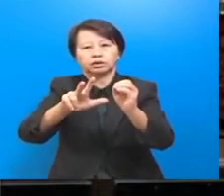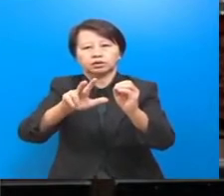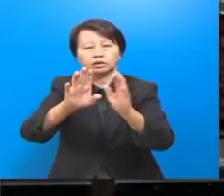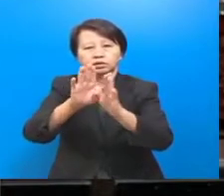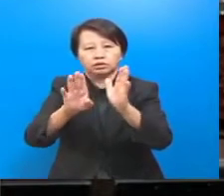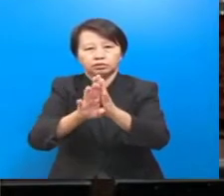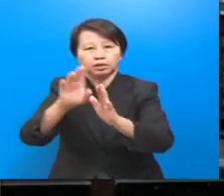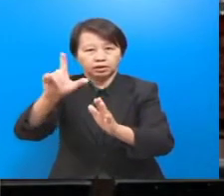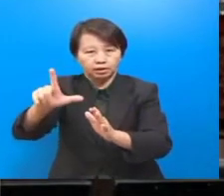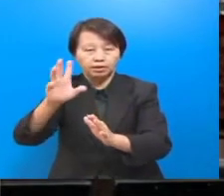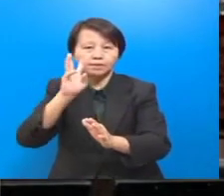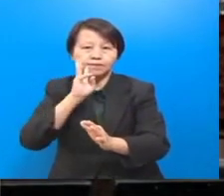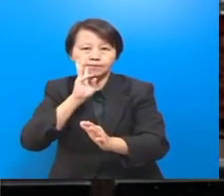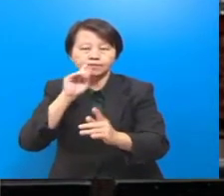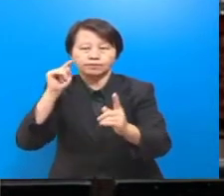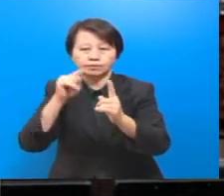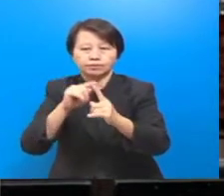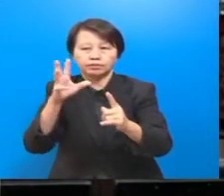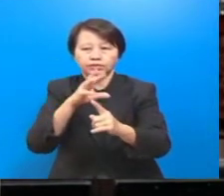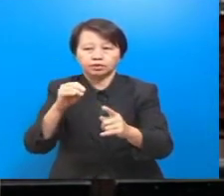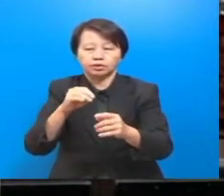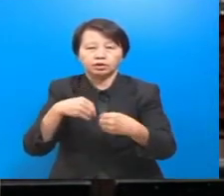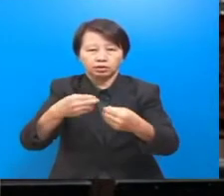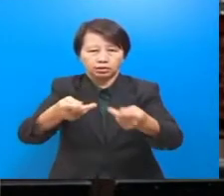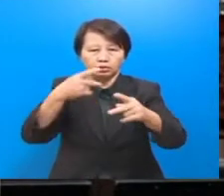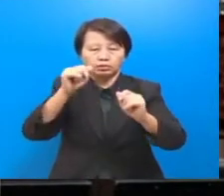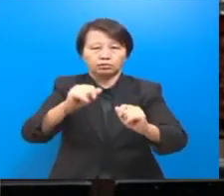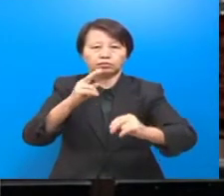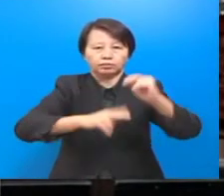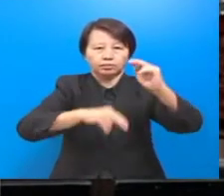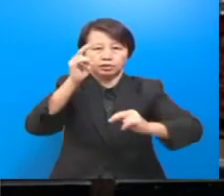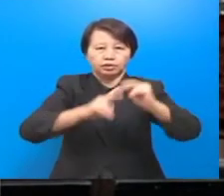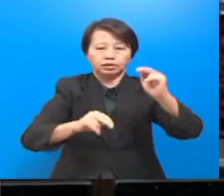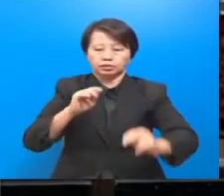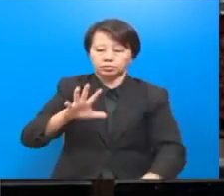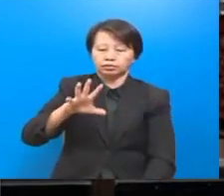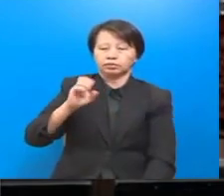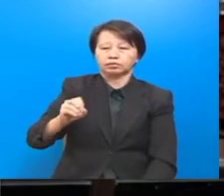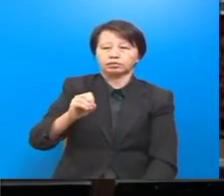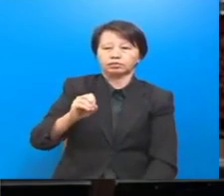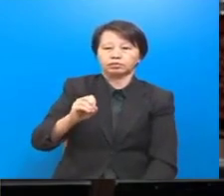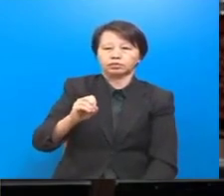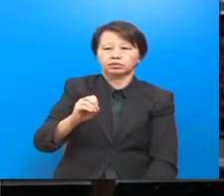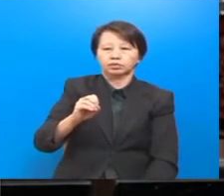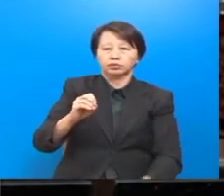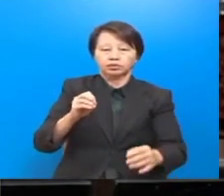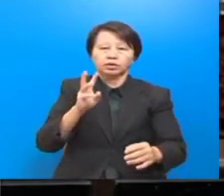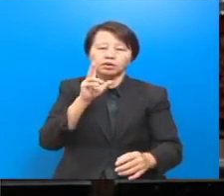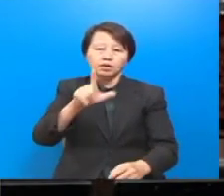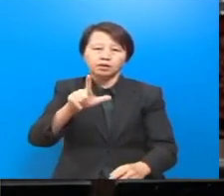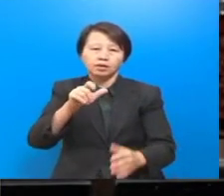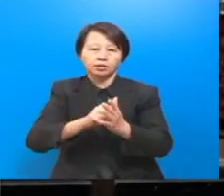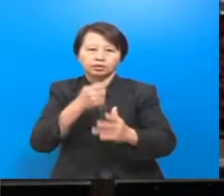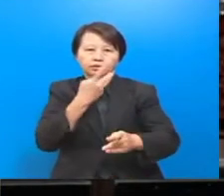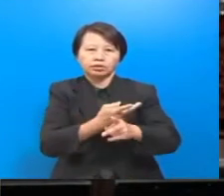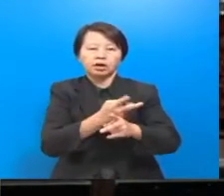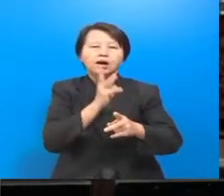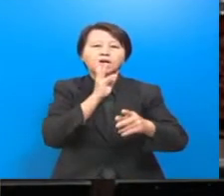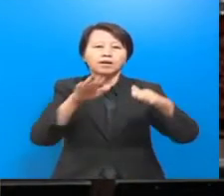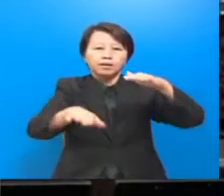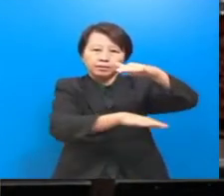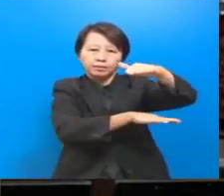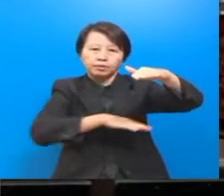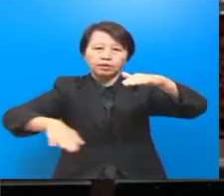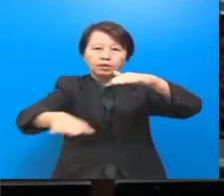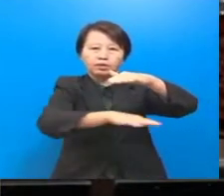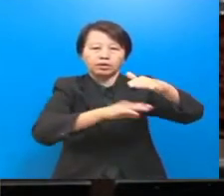submite serta mengkaji potensi bagi mbenel 59 sub metode disimpan air bawah tanah di